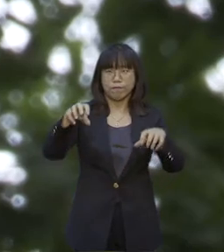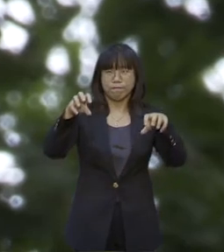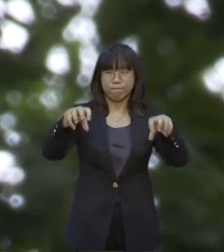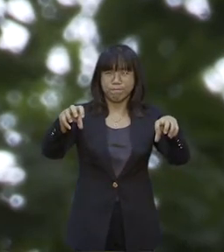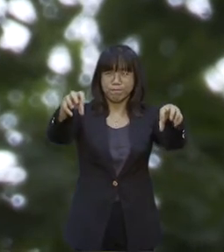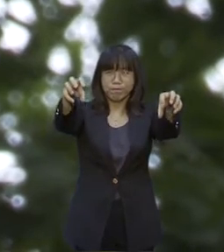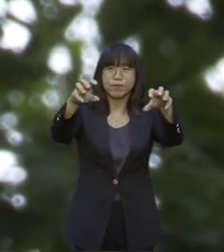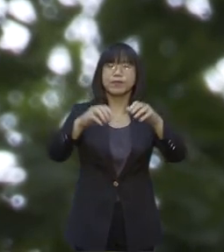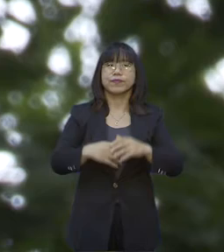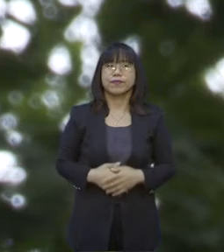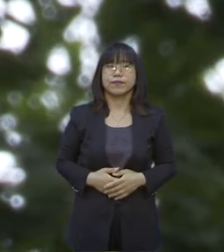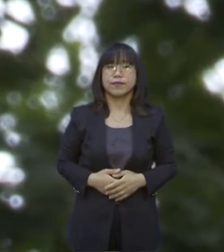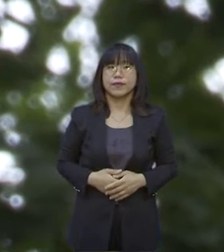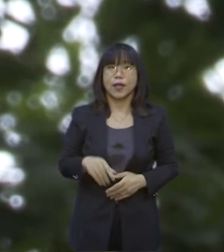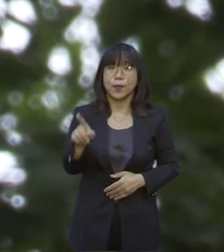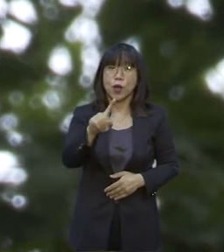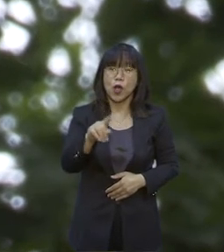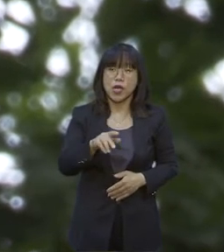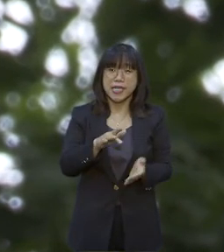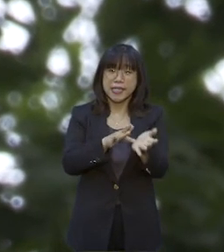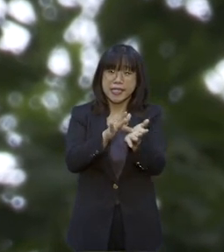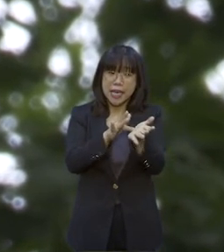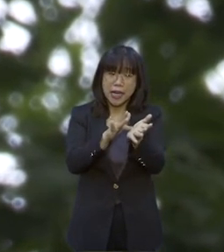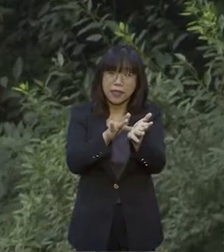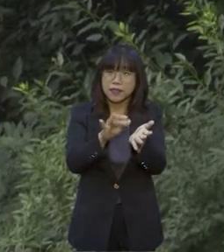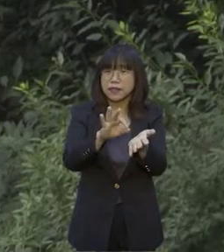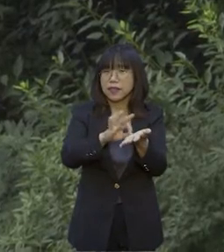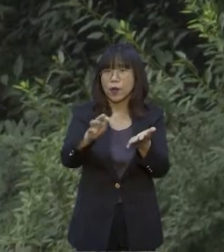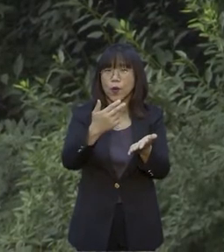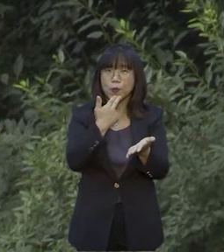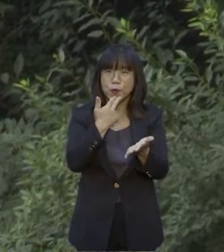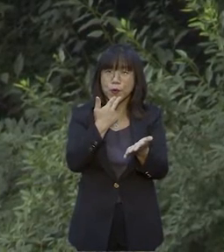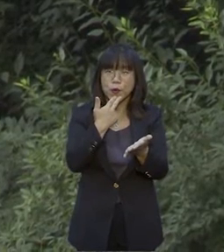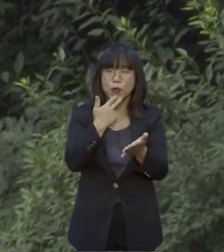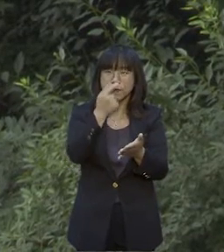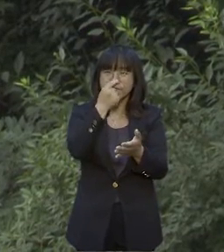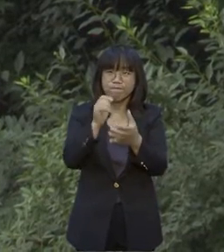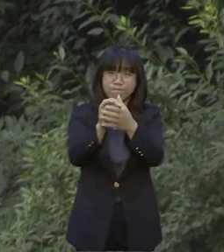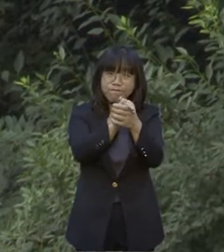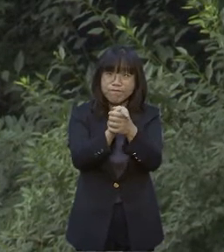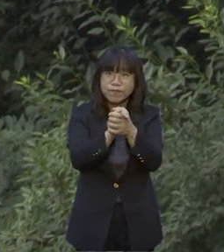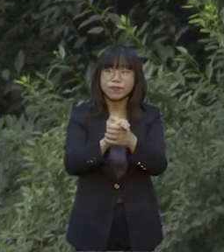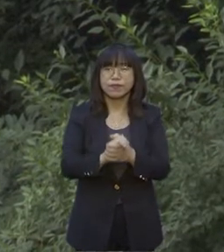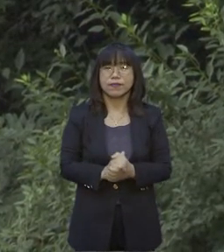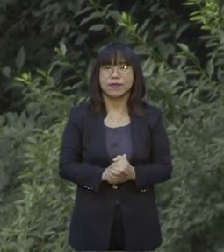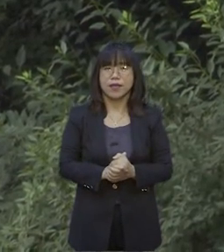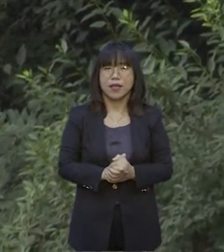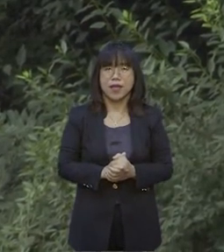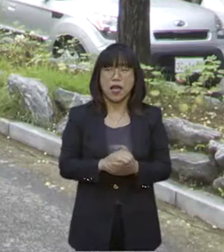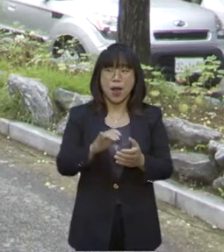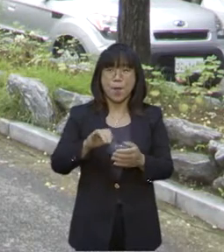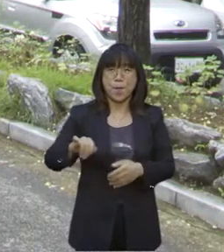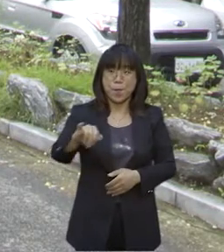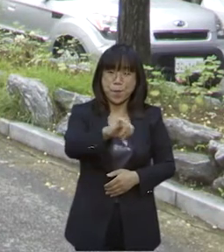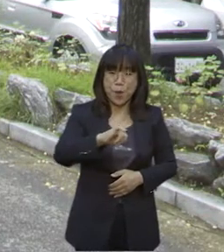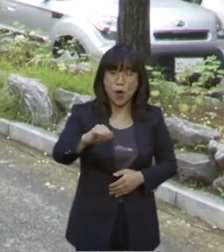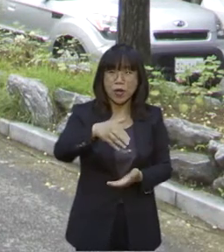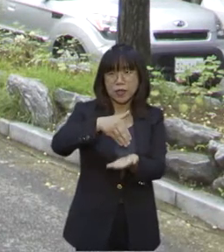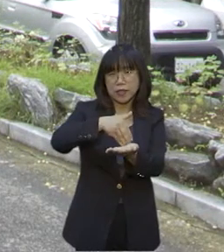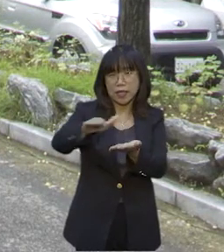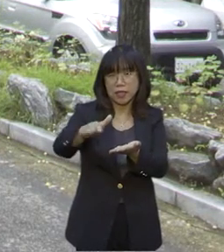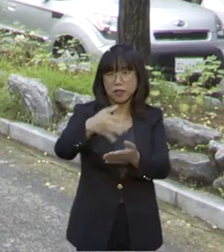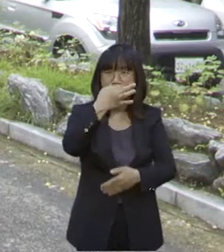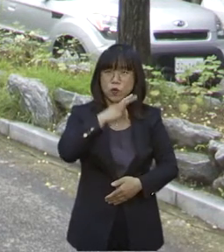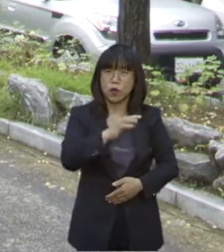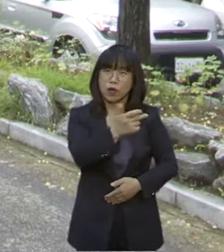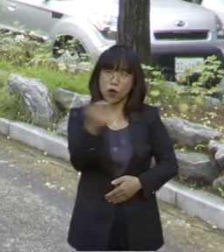설치했습니다. 해충 유인 살충기는 화학약품을 사용하지 않는 친환경 방제기구로 해충 퇴치 효과가